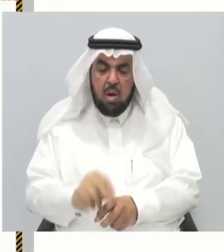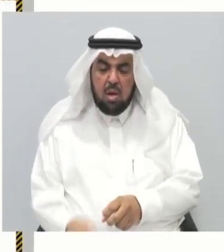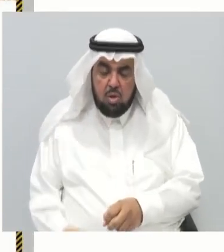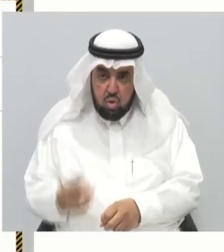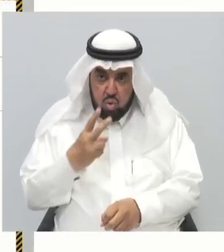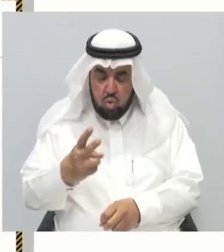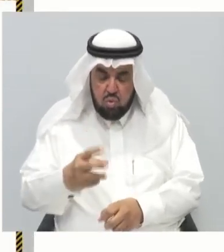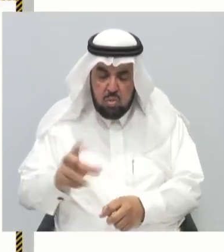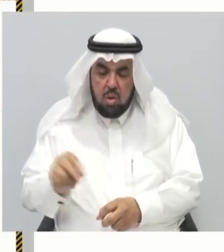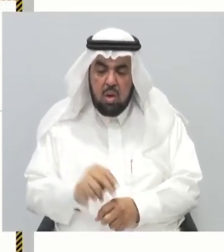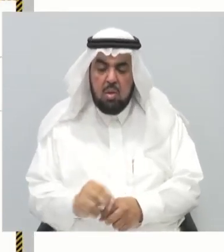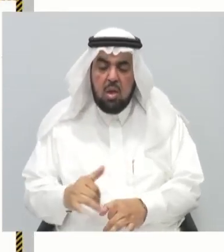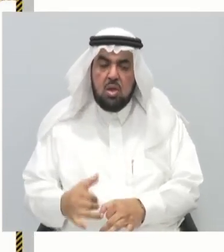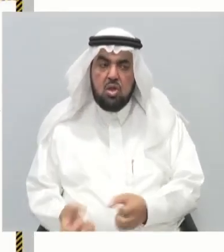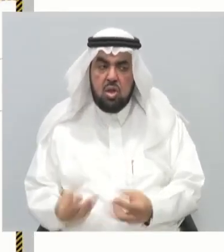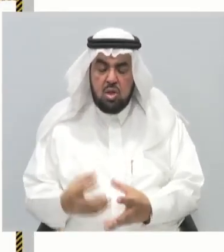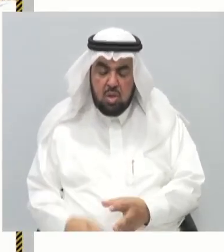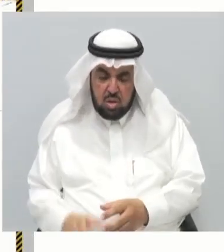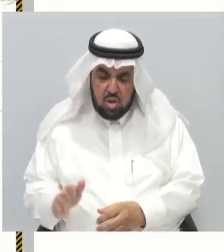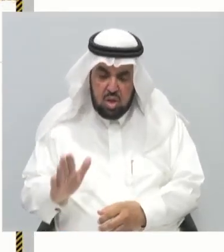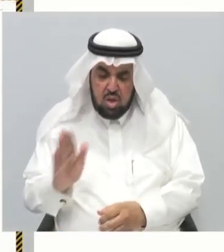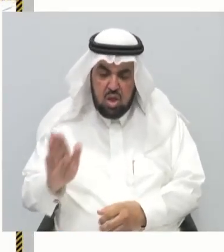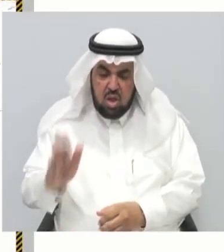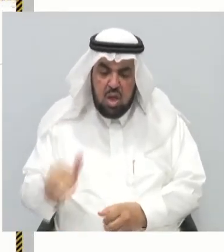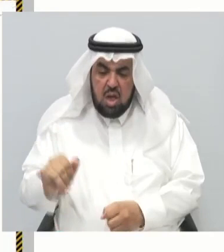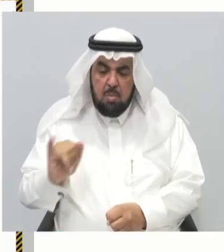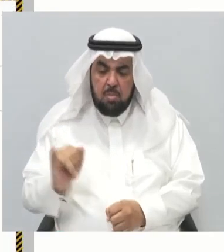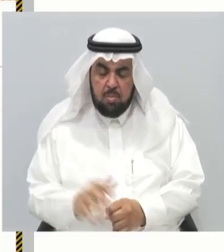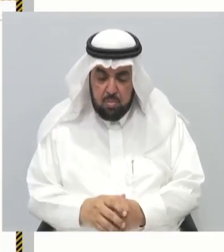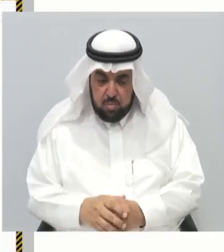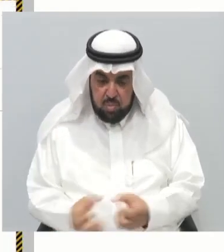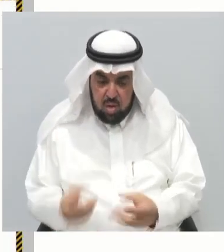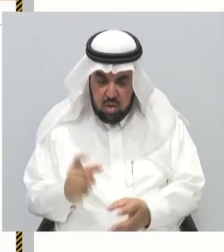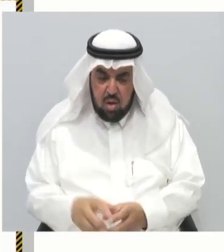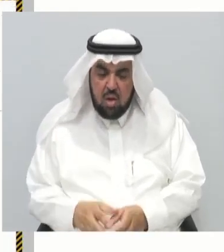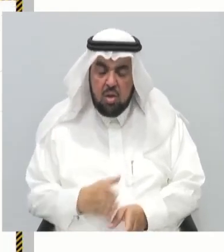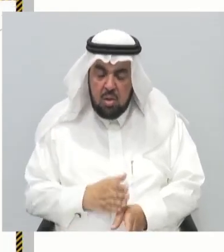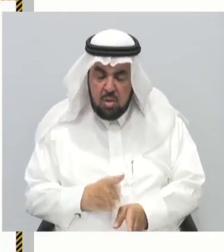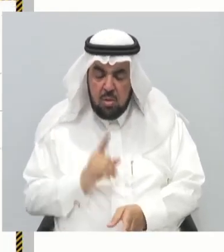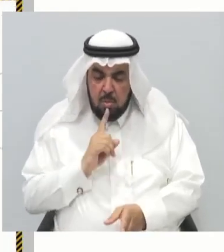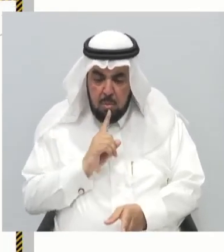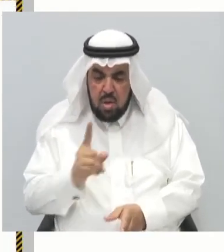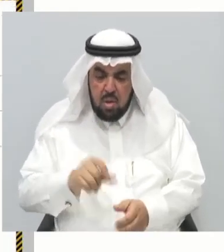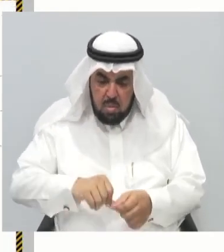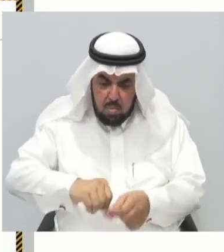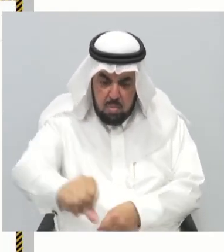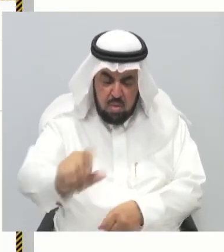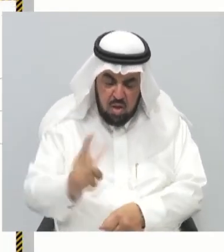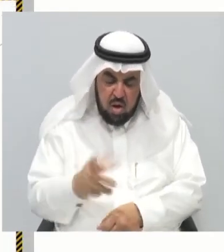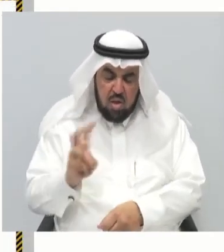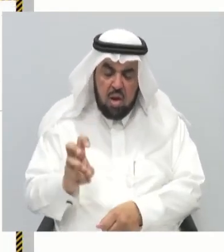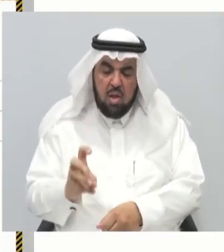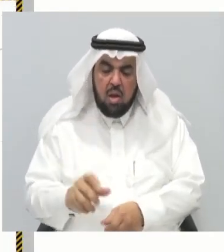بمعاينه المحاكاه من خلال تشغيل السم ثم الضغط على زر التشغيل نجد هنا ان الريبوت تحركه بسرعه